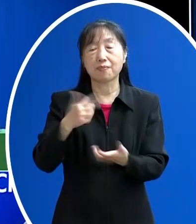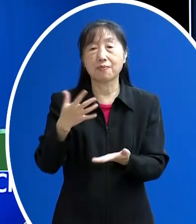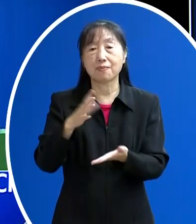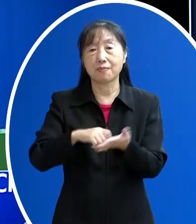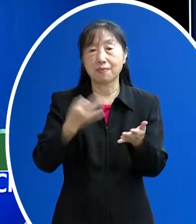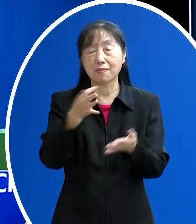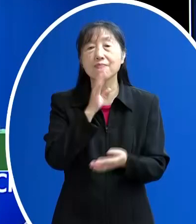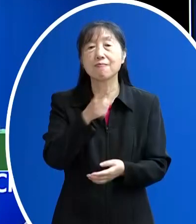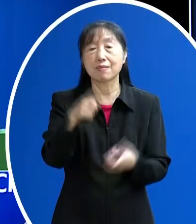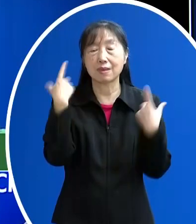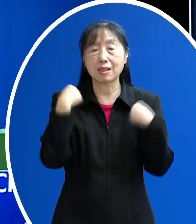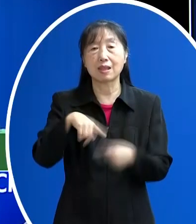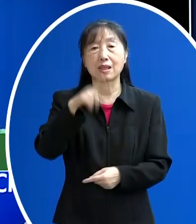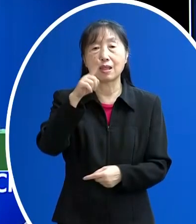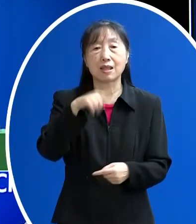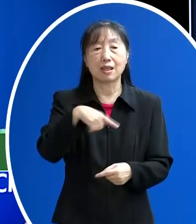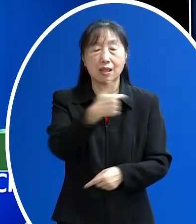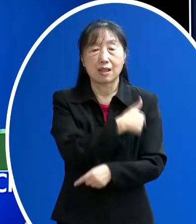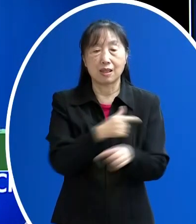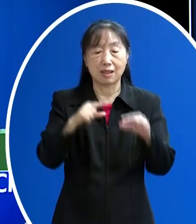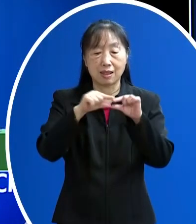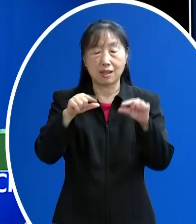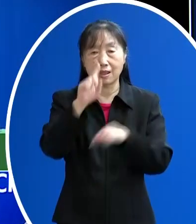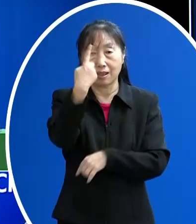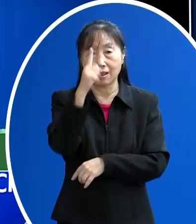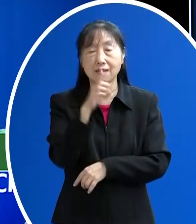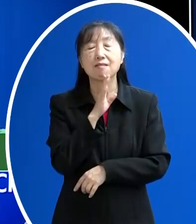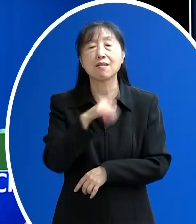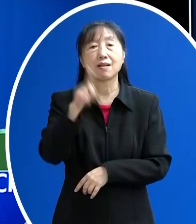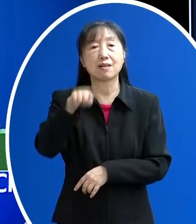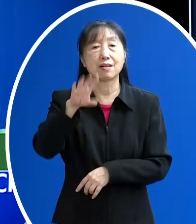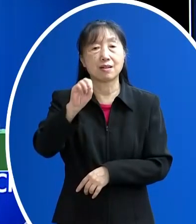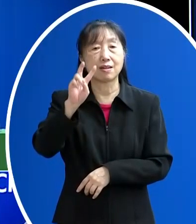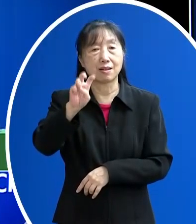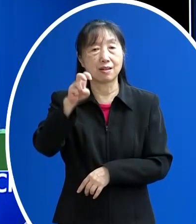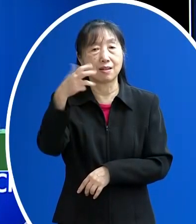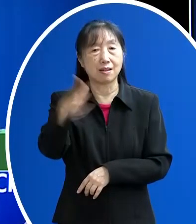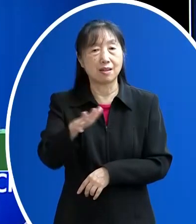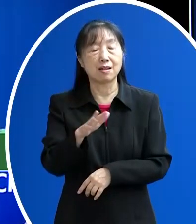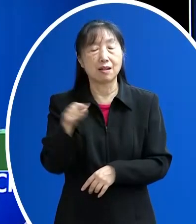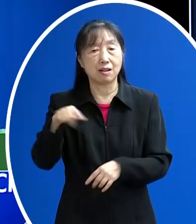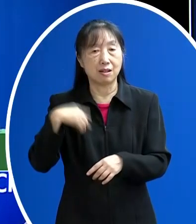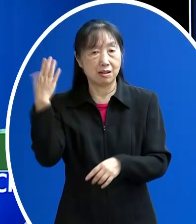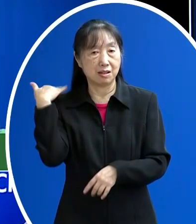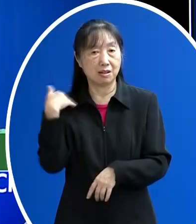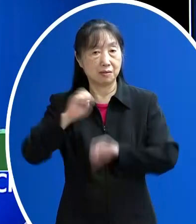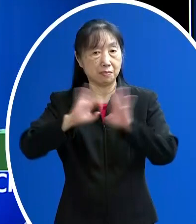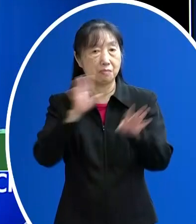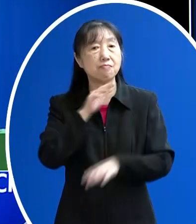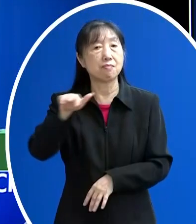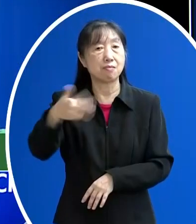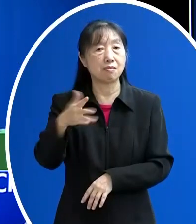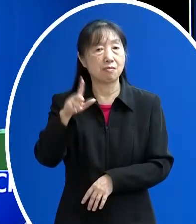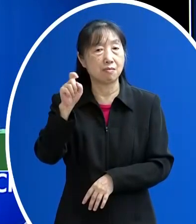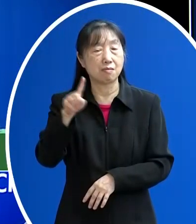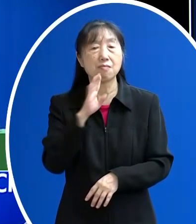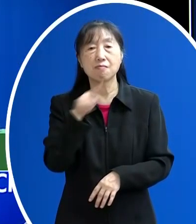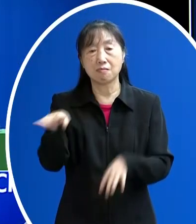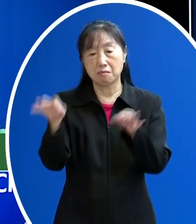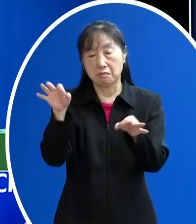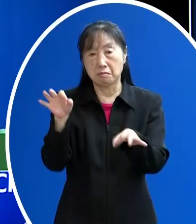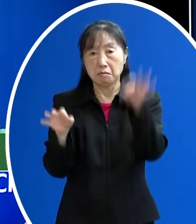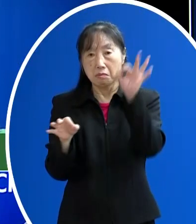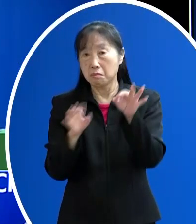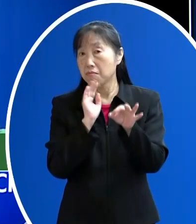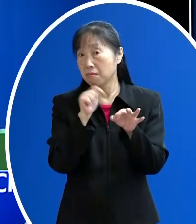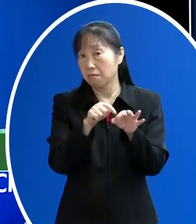价1028元，请问为何比当时传出的811元还要贵呢？然后第三题是